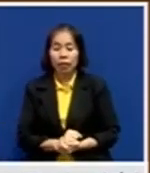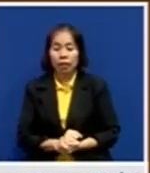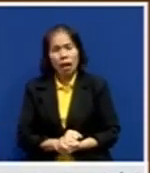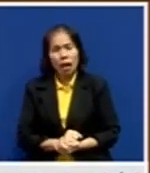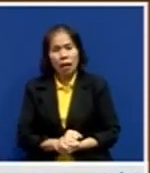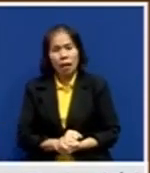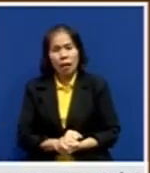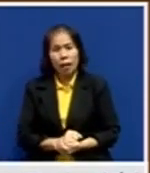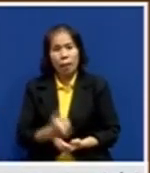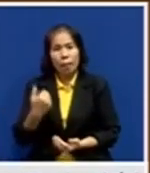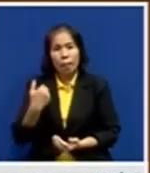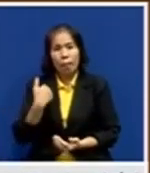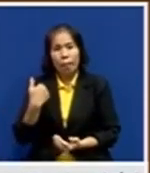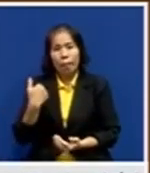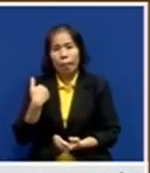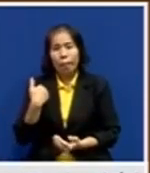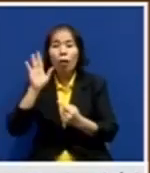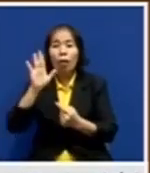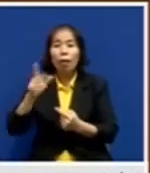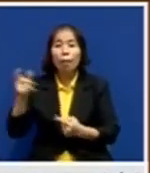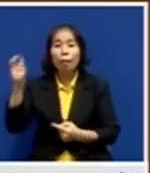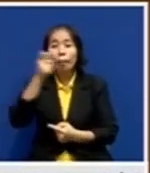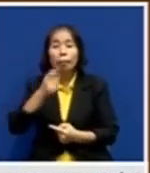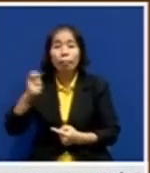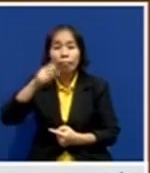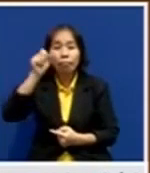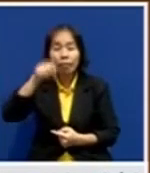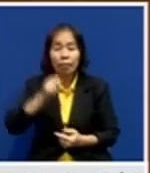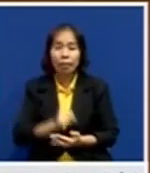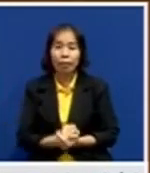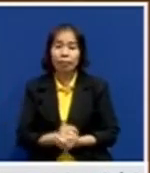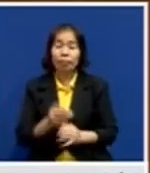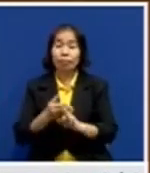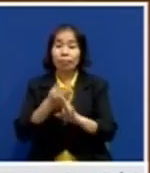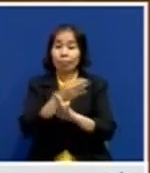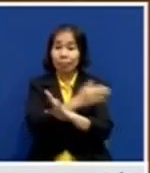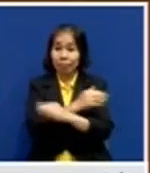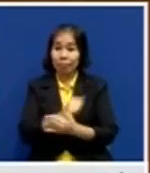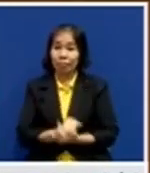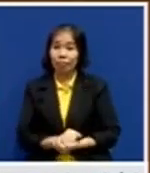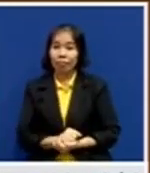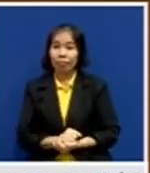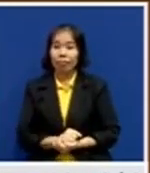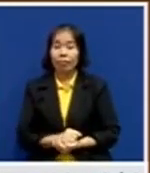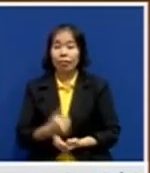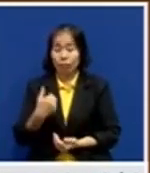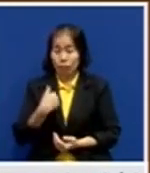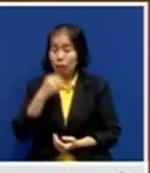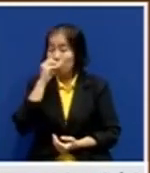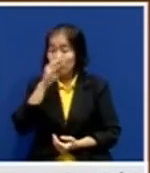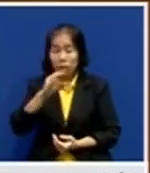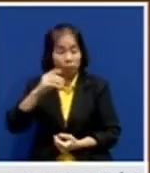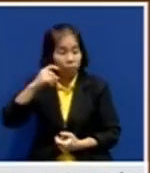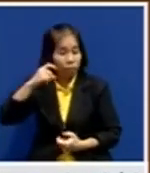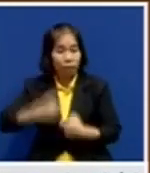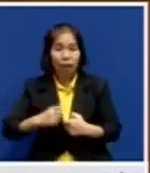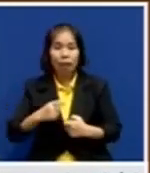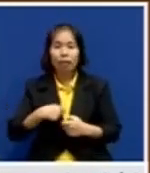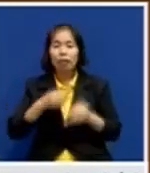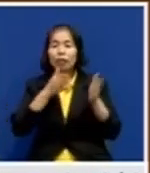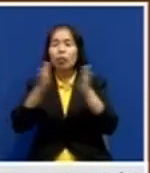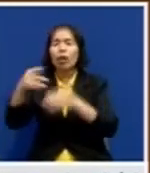ะซิกแมนออฟเอเชียใช่ไหมครับตอนนั้นนะฮะเป็นเรียลซิกแมนเลยท่านผมจะบอกให้รู้แต่ผมไม่โทษ